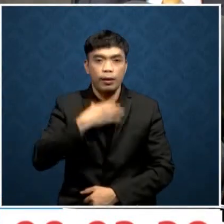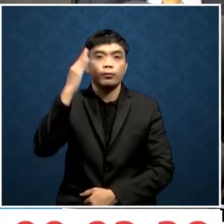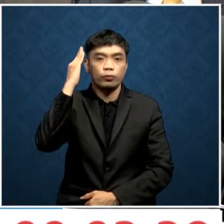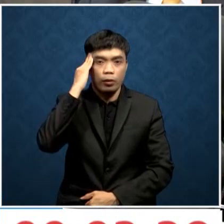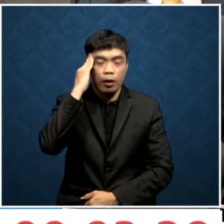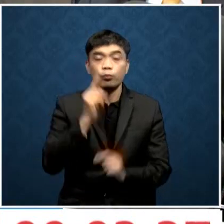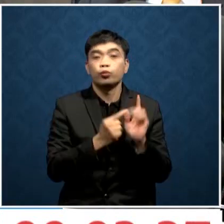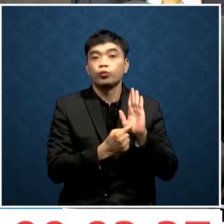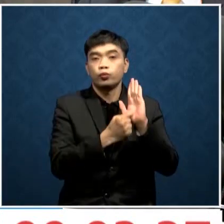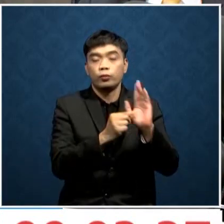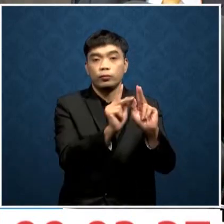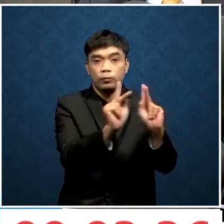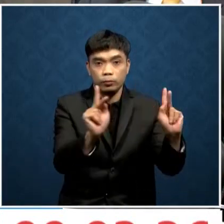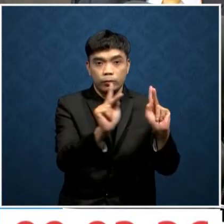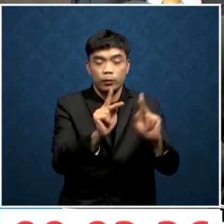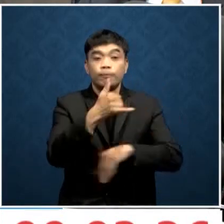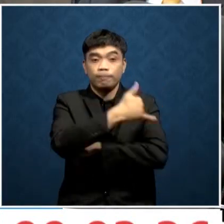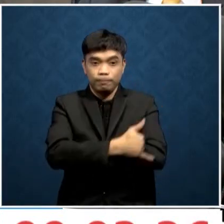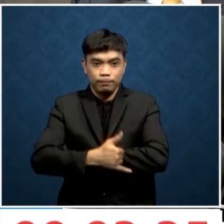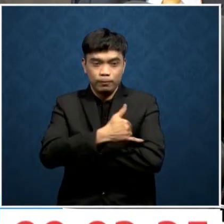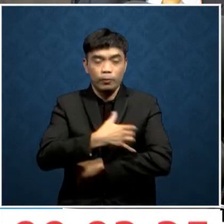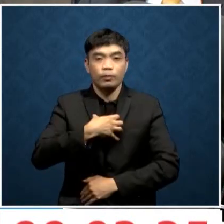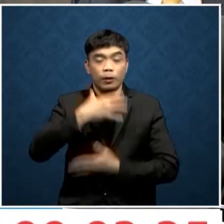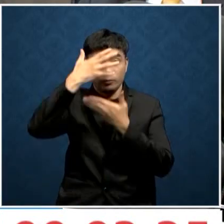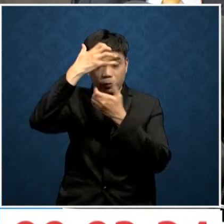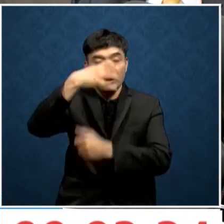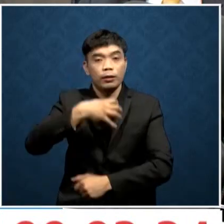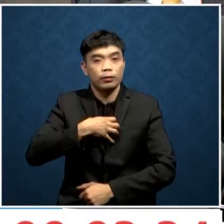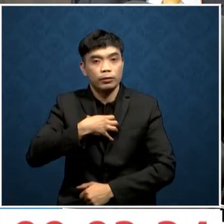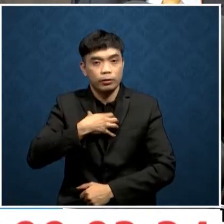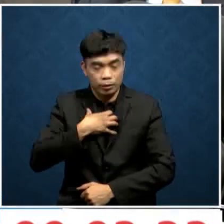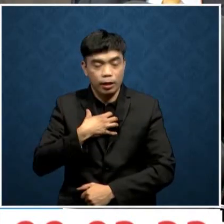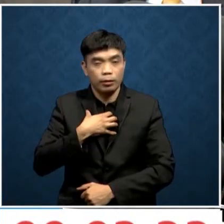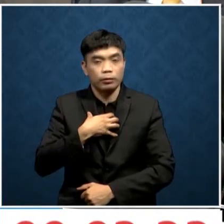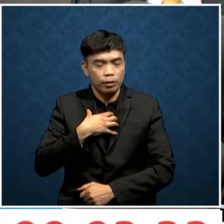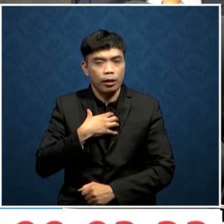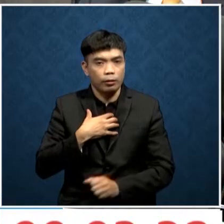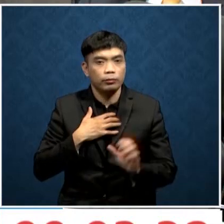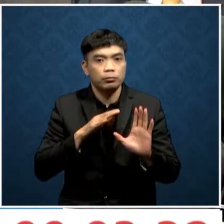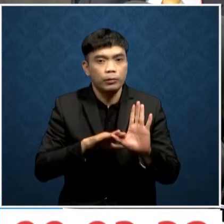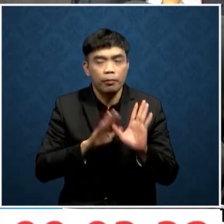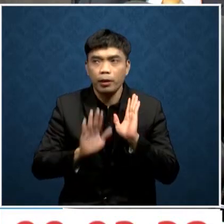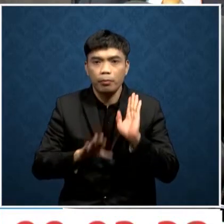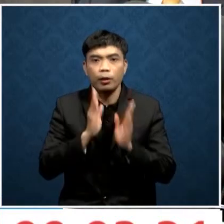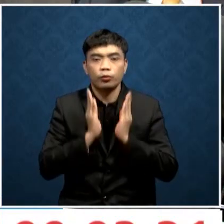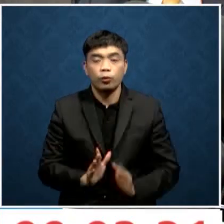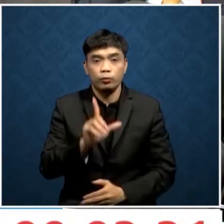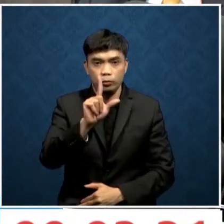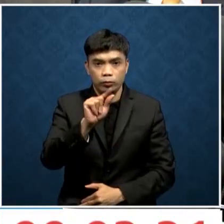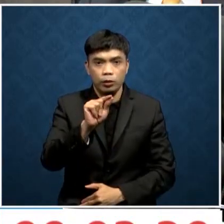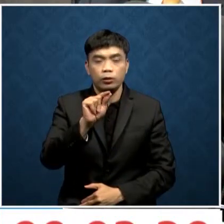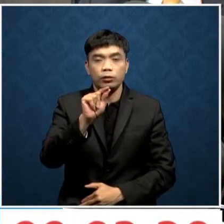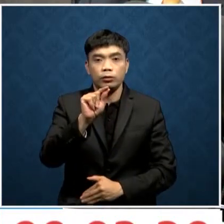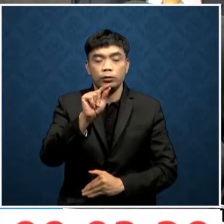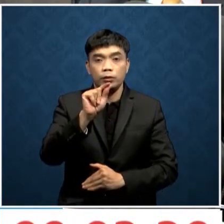การต่างประเทศครับท่านประธานมีผู้แสดงเจตจำนงถึงมากเกินนะฮะเกินจาก18ไปถึง22ท่านมันเกิดจากอะ